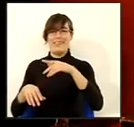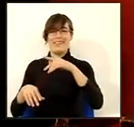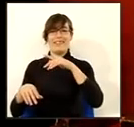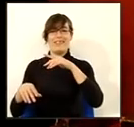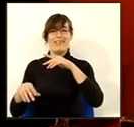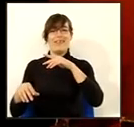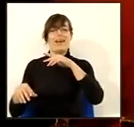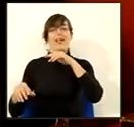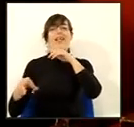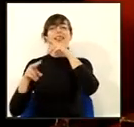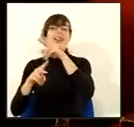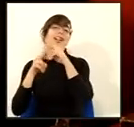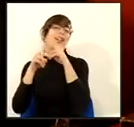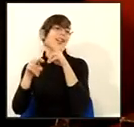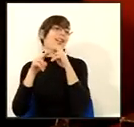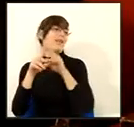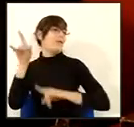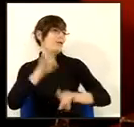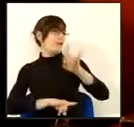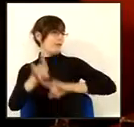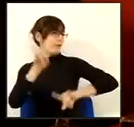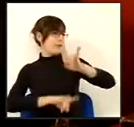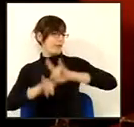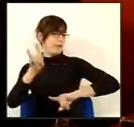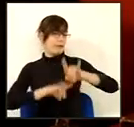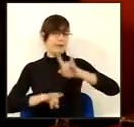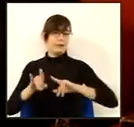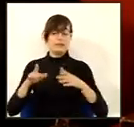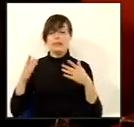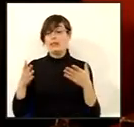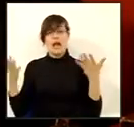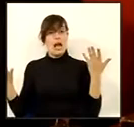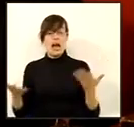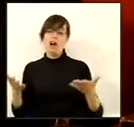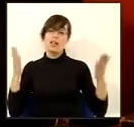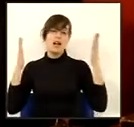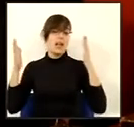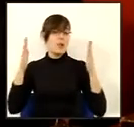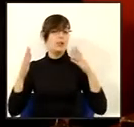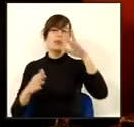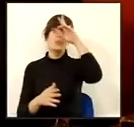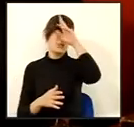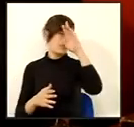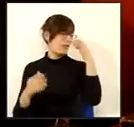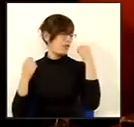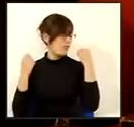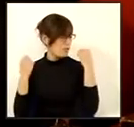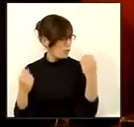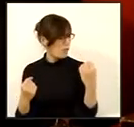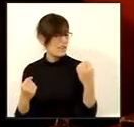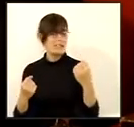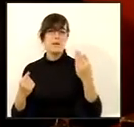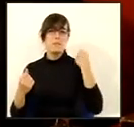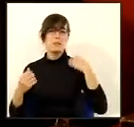i maquiavèl·lic. Aquest és un tema que jo crec que en aquests moments està preocupant a molta gent d'aquest país. La